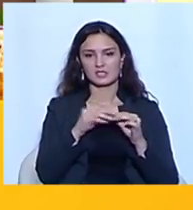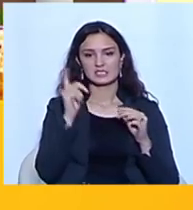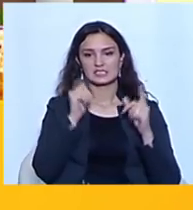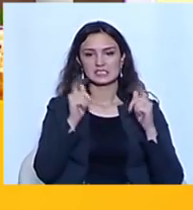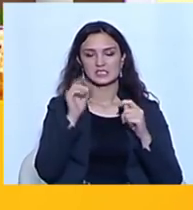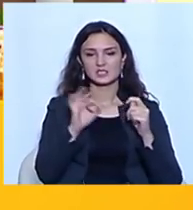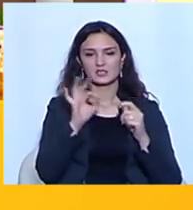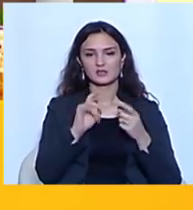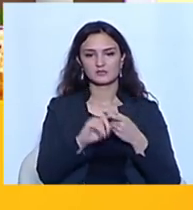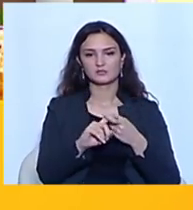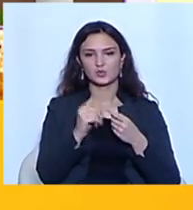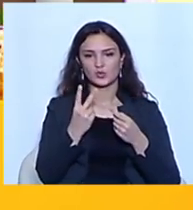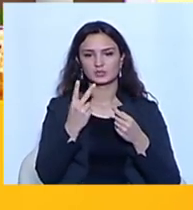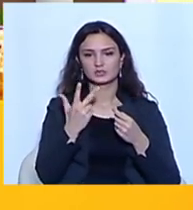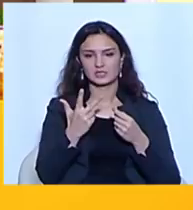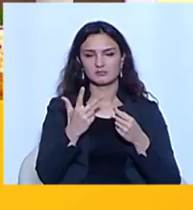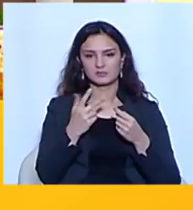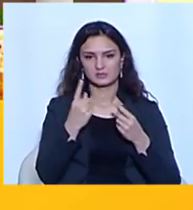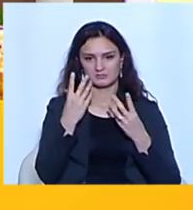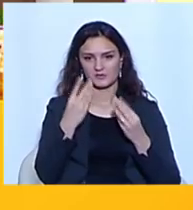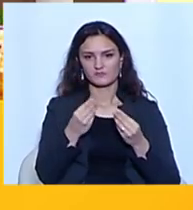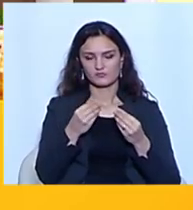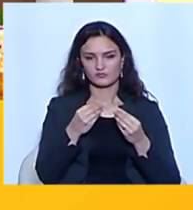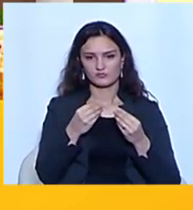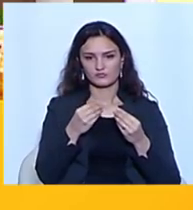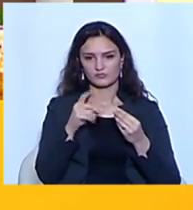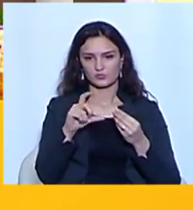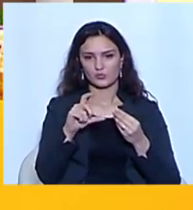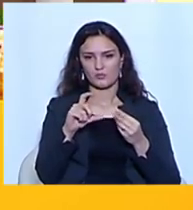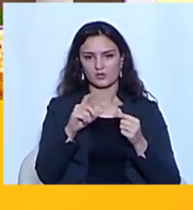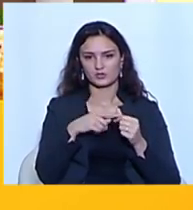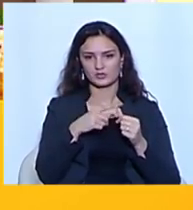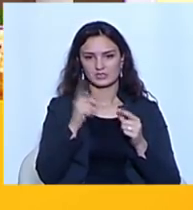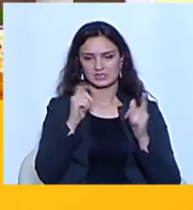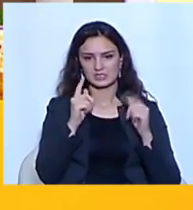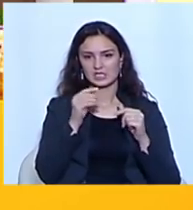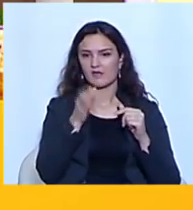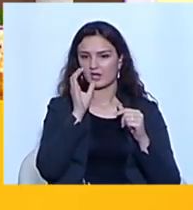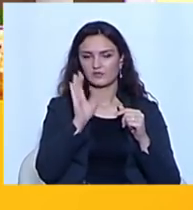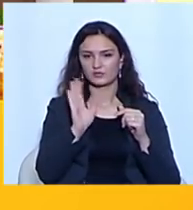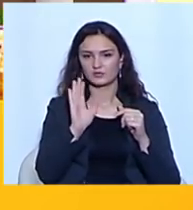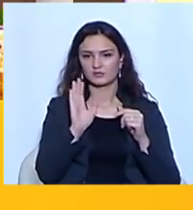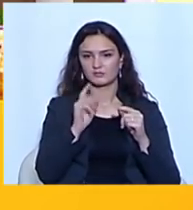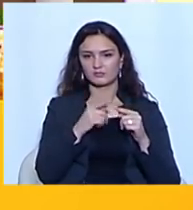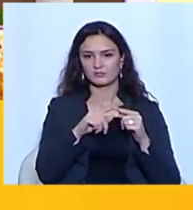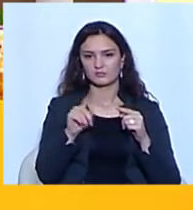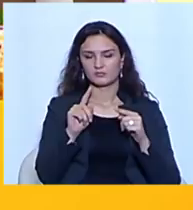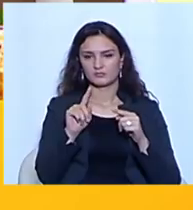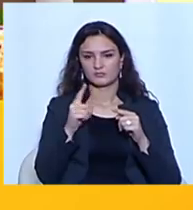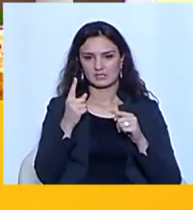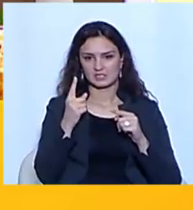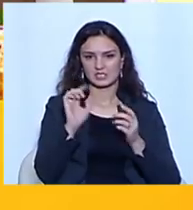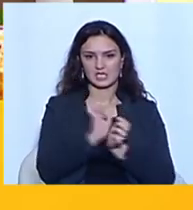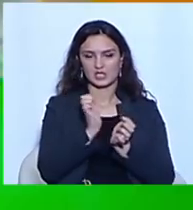ნაწარმთან დაკავშირებით 2-3 ულუფა ბავშვს დღეში ჭირდება. 2-3 ულუფაში არ იგულისხმება, რომ რძე დავალევინოთ ბავშვს. იგულისხმება, რომ ერთ